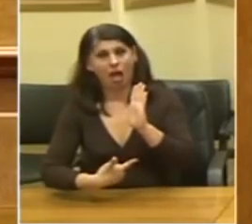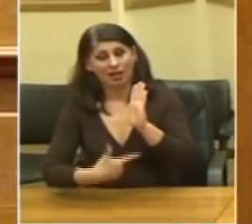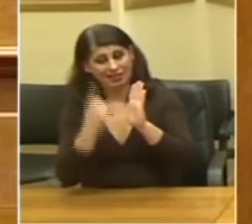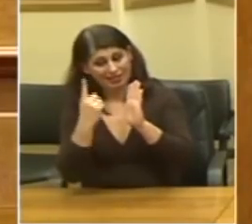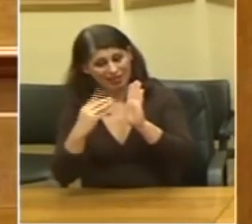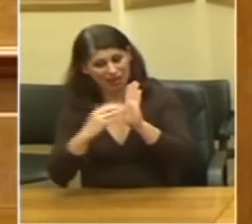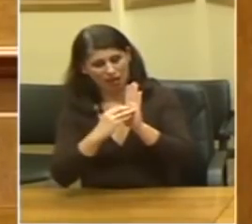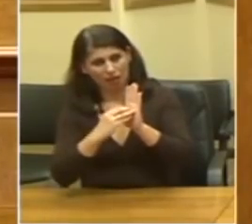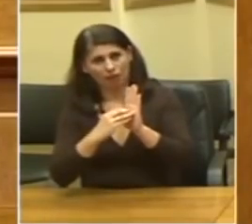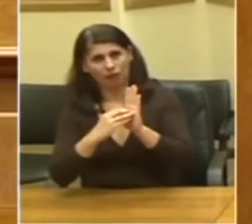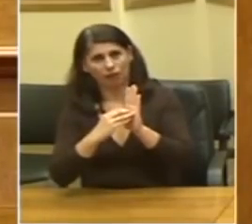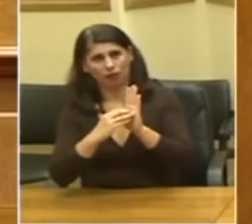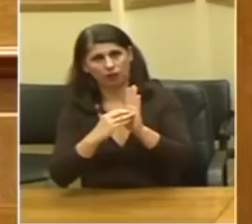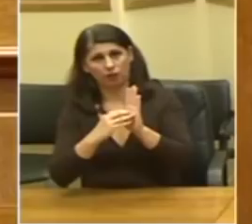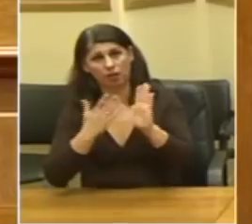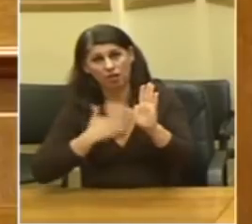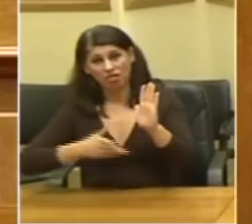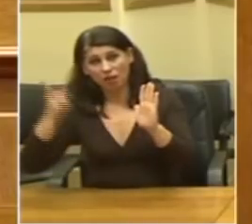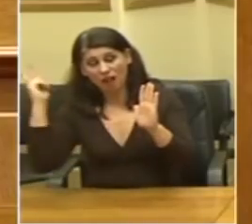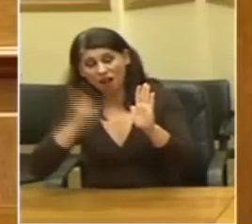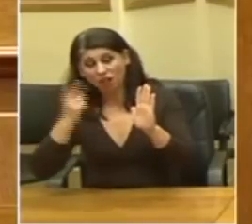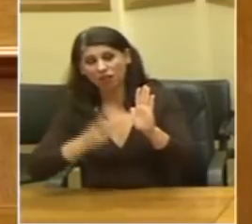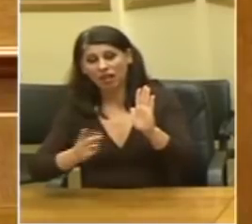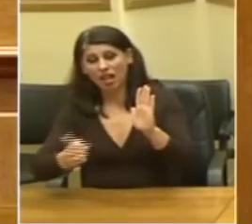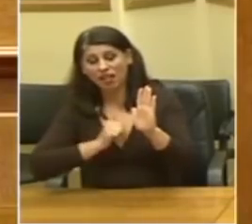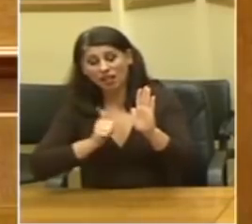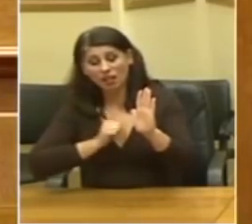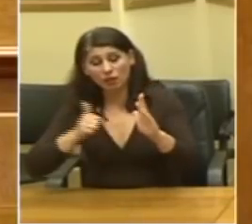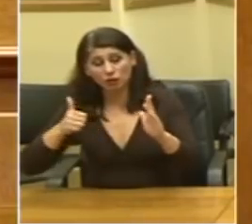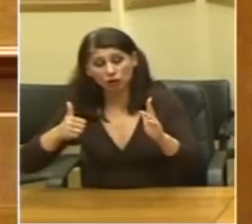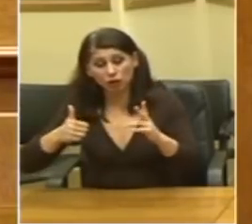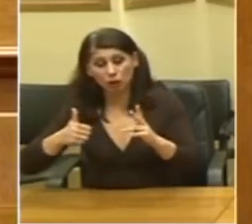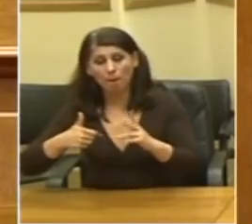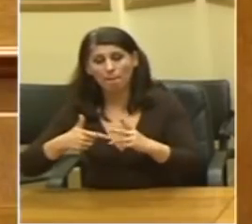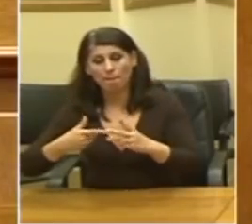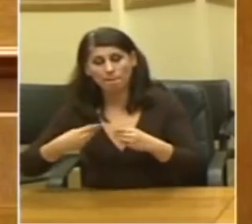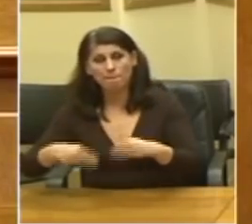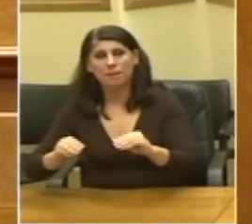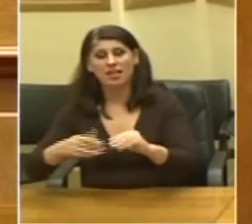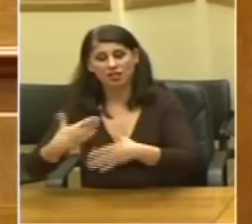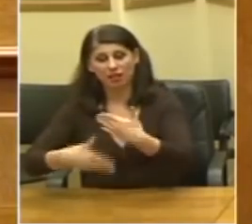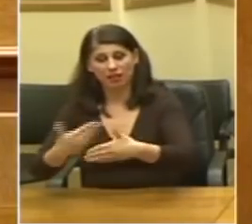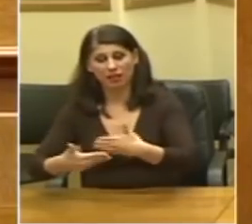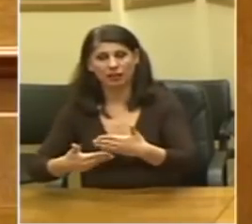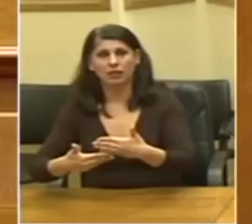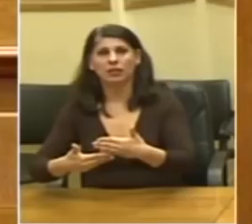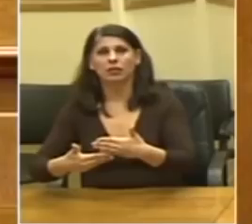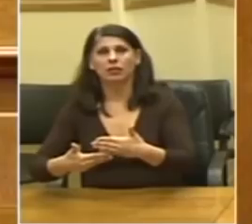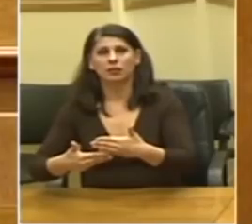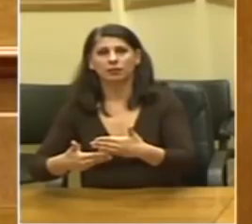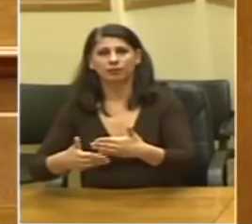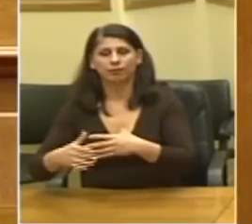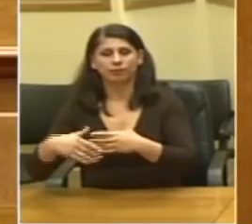ιδιωτικοποιεί περαιτέρω, και θέλουμε να το καταγγείλουμε αυτό, ιδιωτικοποιεί περαιτέρω τη διαδικασία αναθεώρησης της